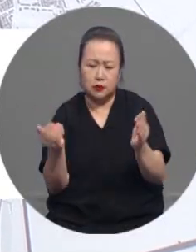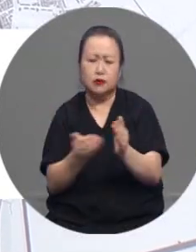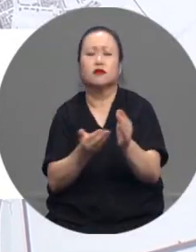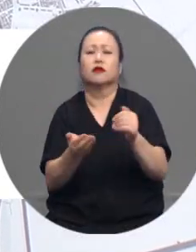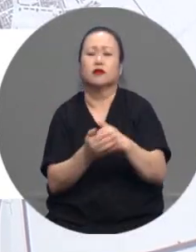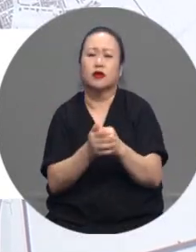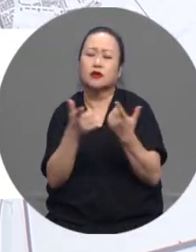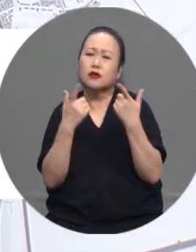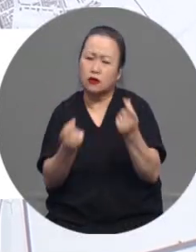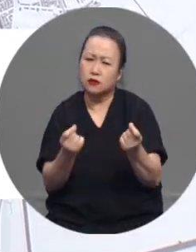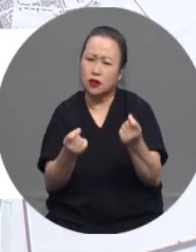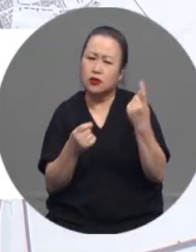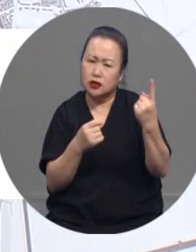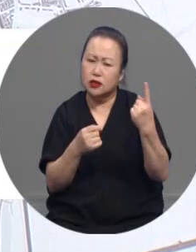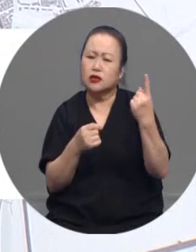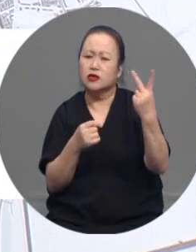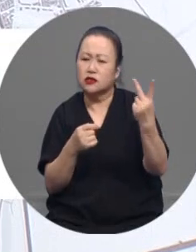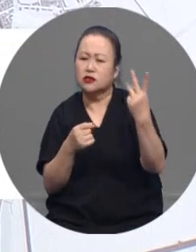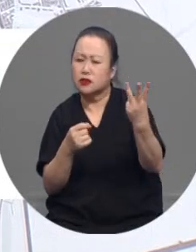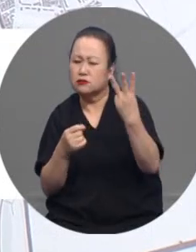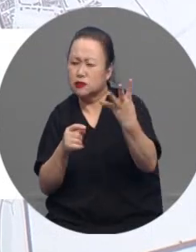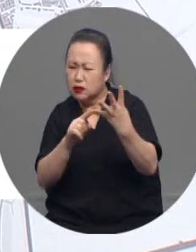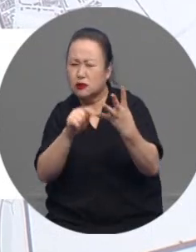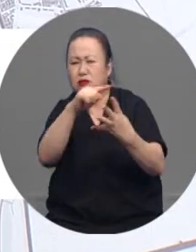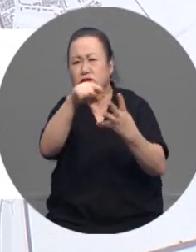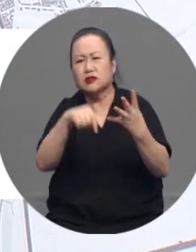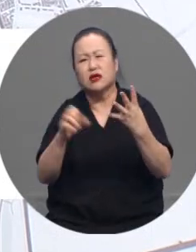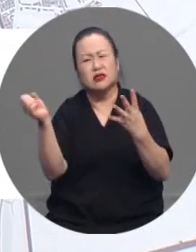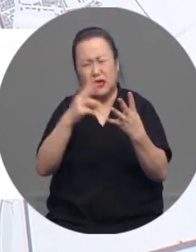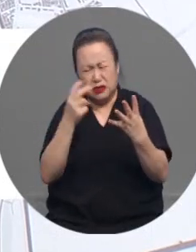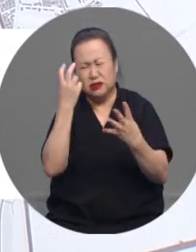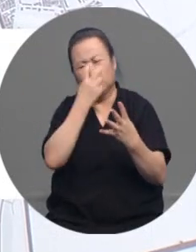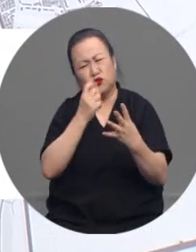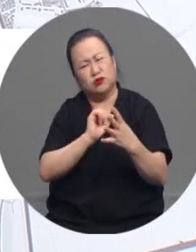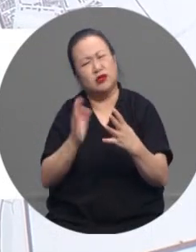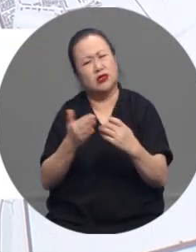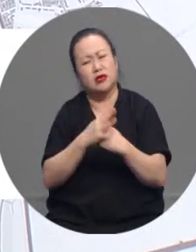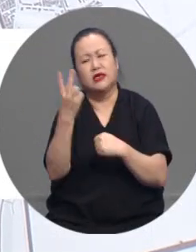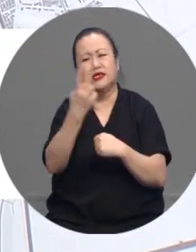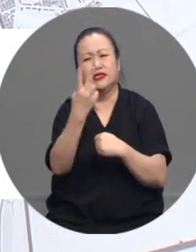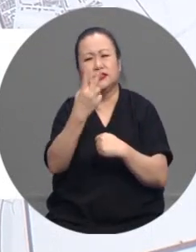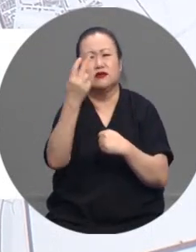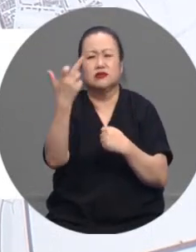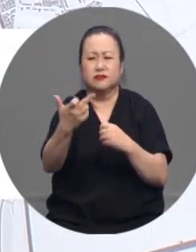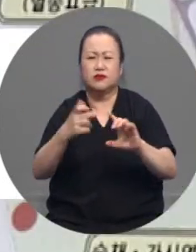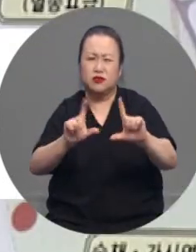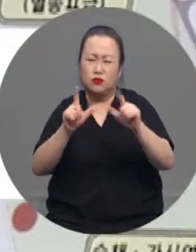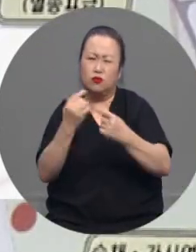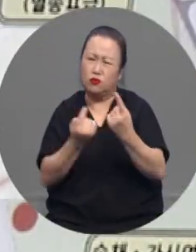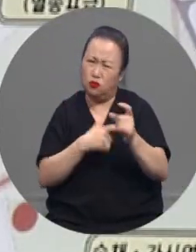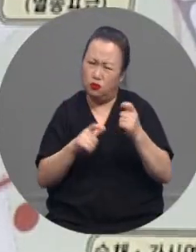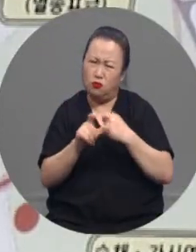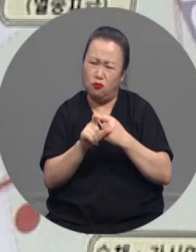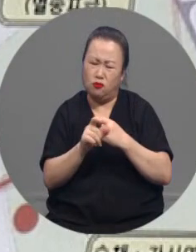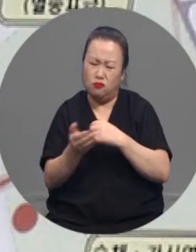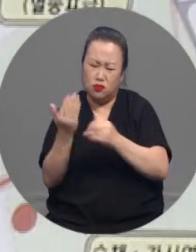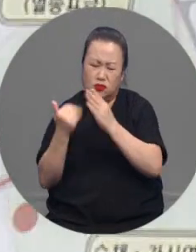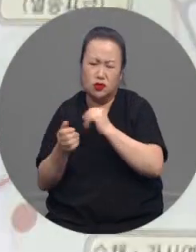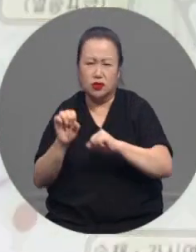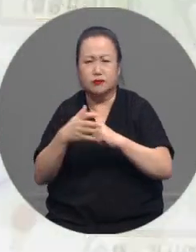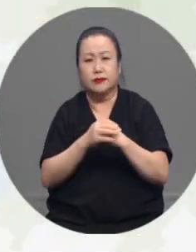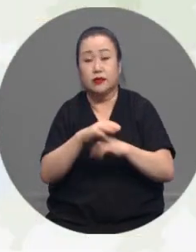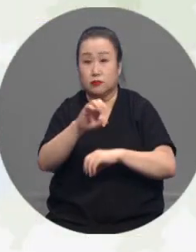받았는데 1안이나 2안이나 3안, 4안을 하면 예타부터 다시 해야 되니까 2017년을 거슬러 올라가는 거죠. 대신